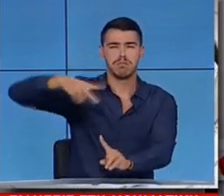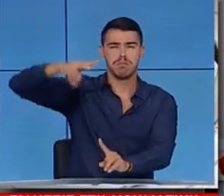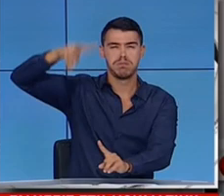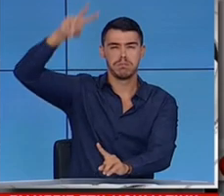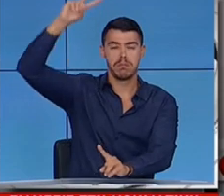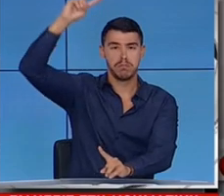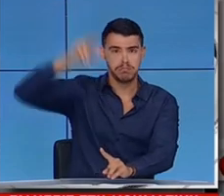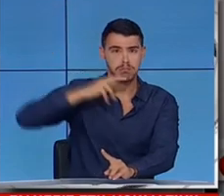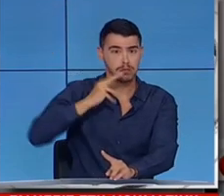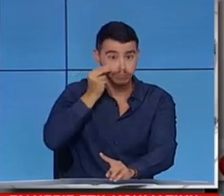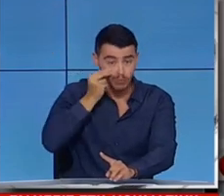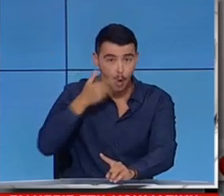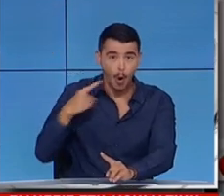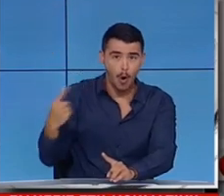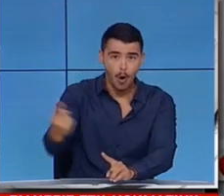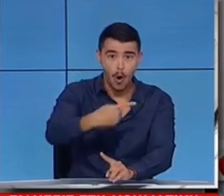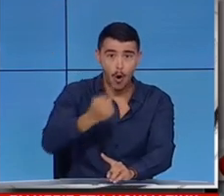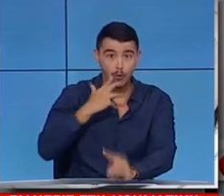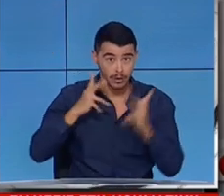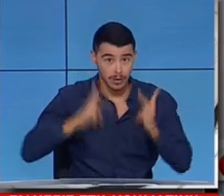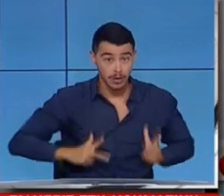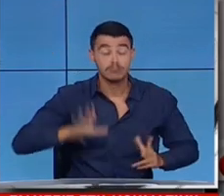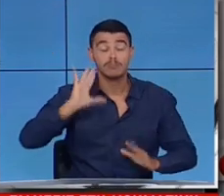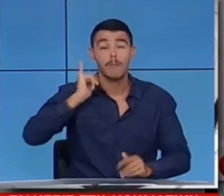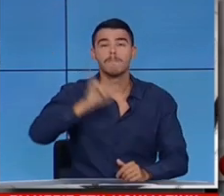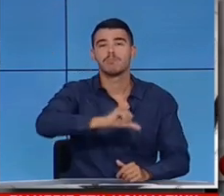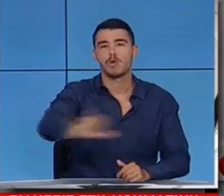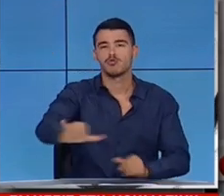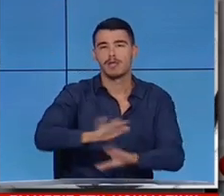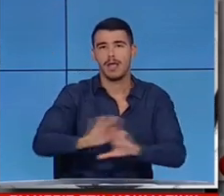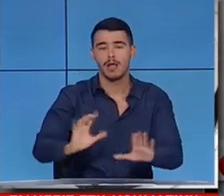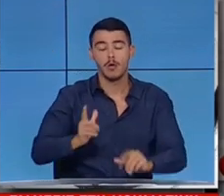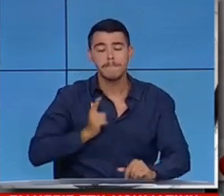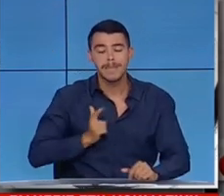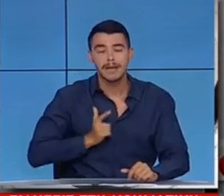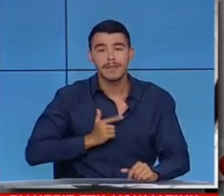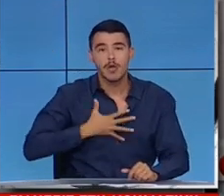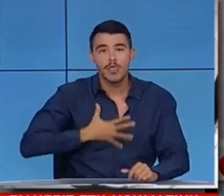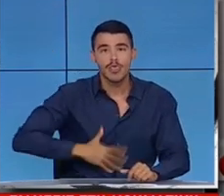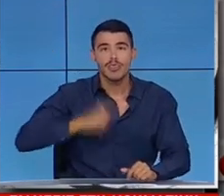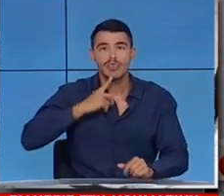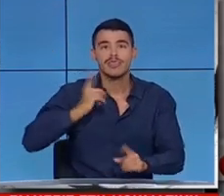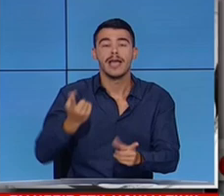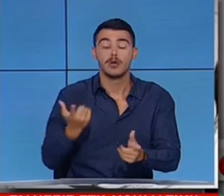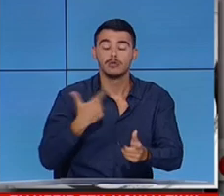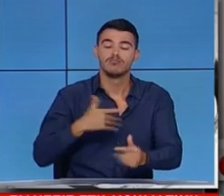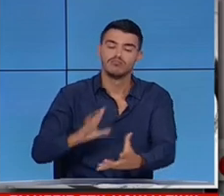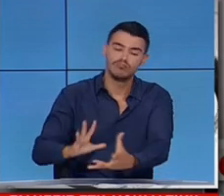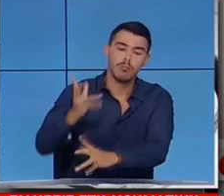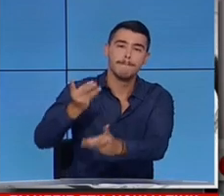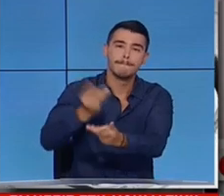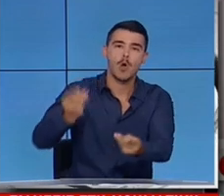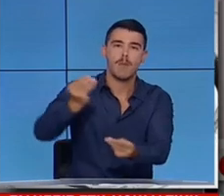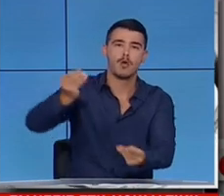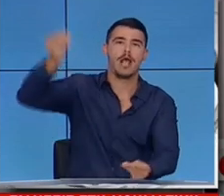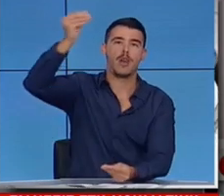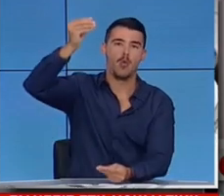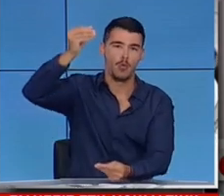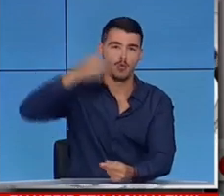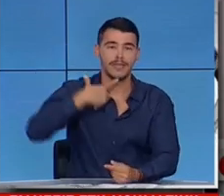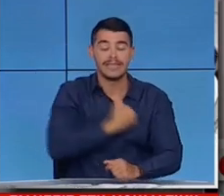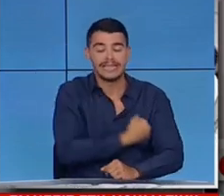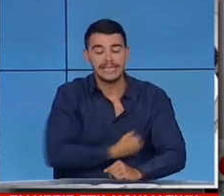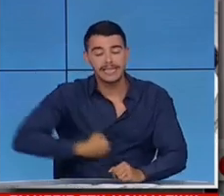ενθουσιάζει. Θα αποζητάμε πάντα το καλύτερο. Η ΕΡΤ όταν ξανάνοιξε κληρονόμησε και δυστυχώς